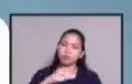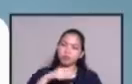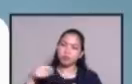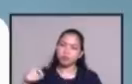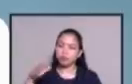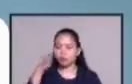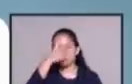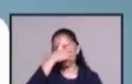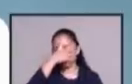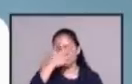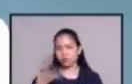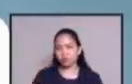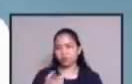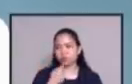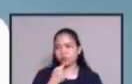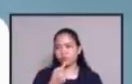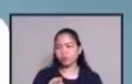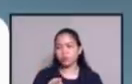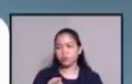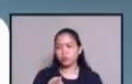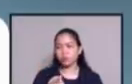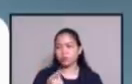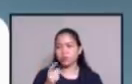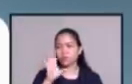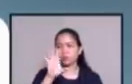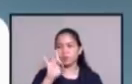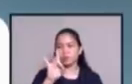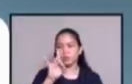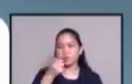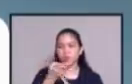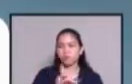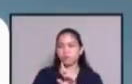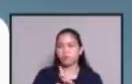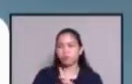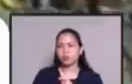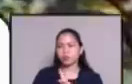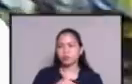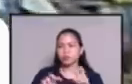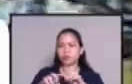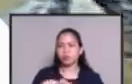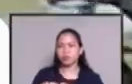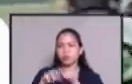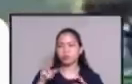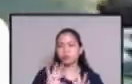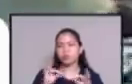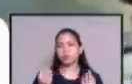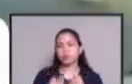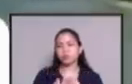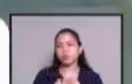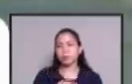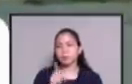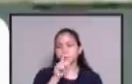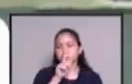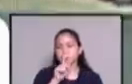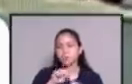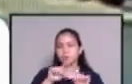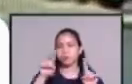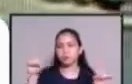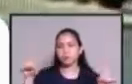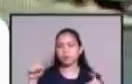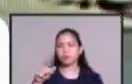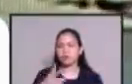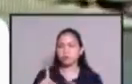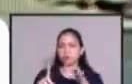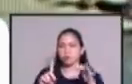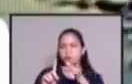tatay. Ayon sa landlord, halos 8 buwan pa lang nangungupahan sa kanila ang mag-anak. Tahimik lang naman daw ang mga ito, pero may